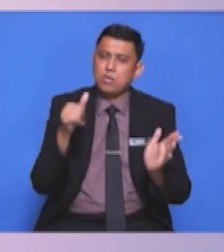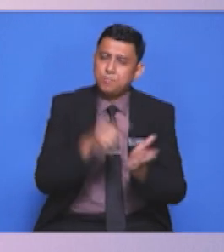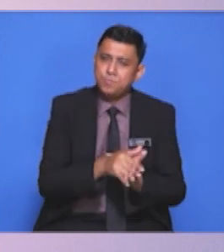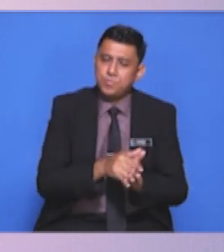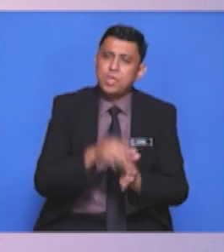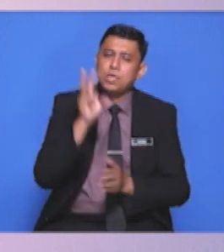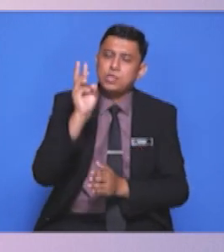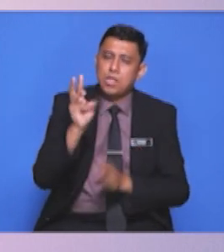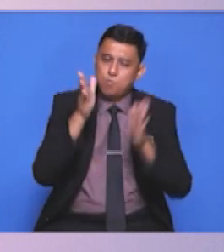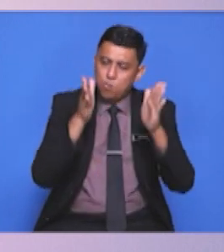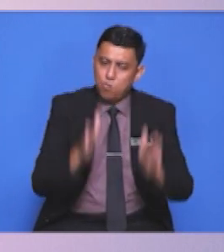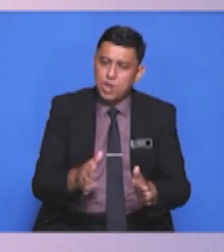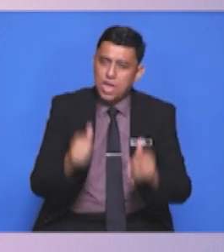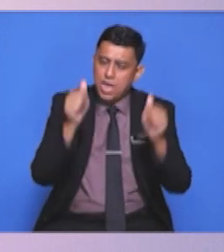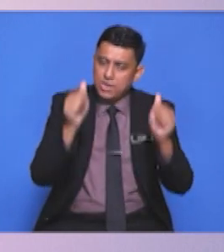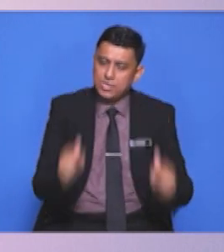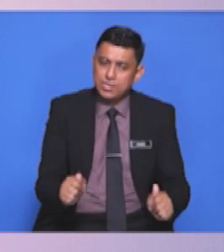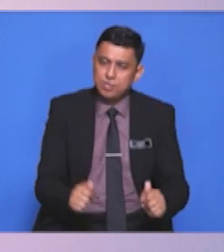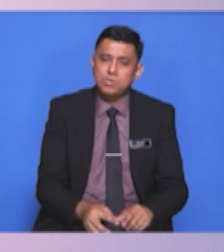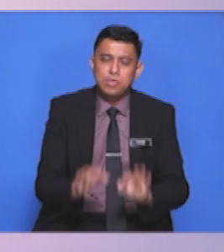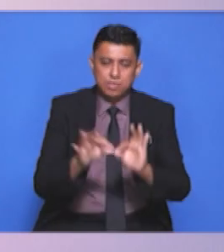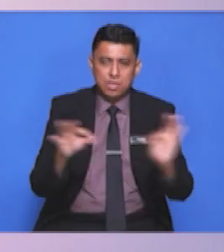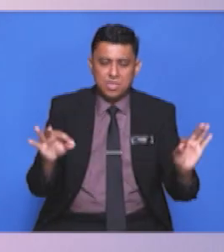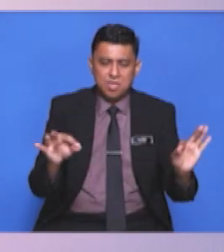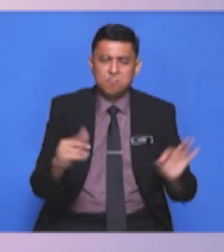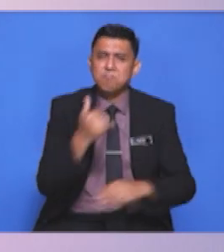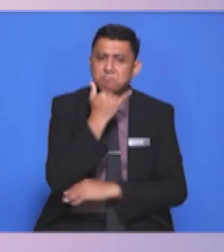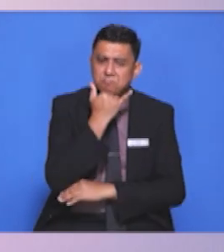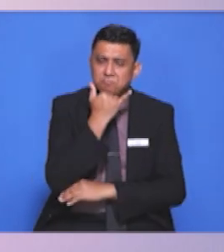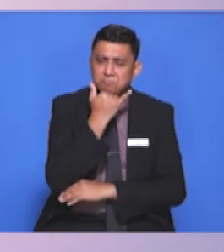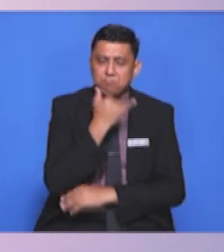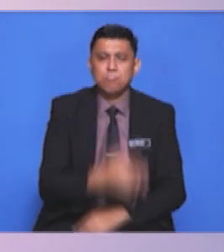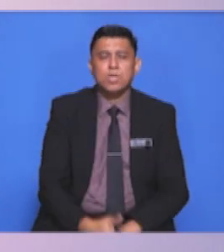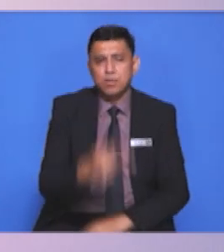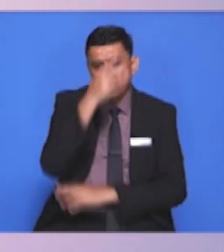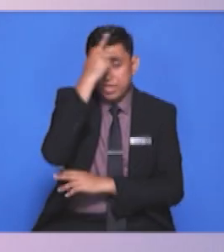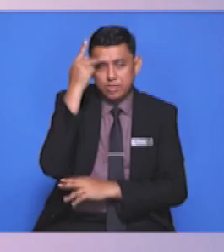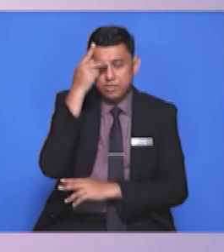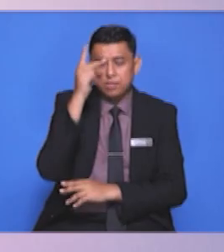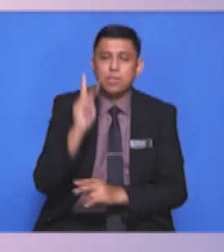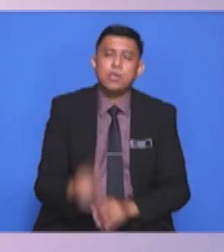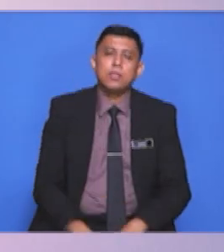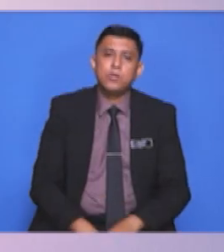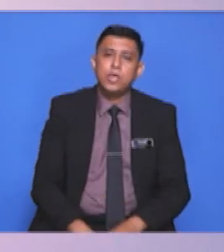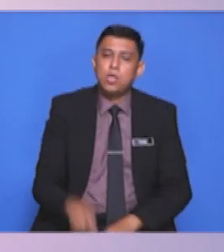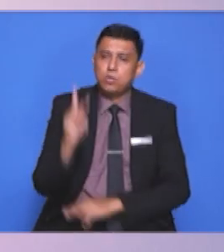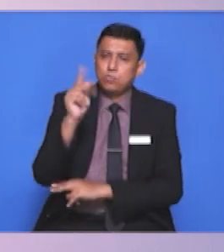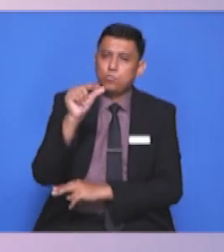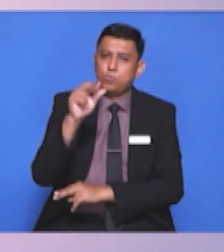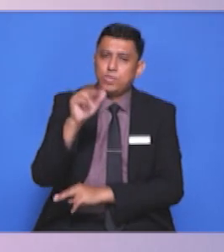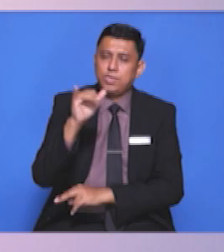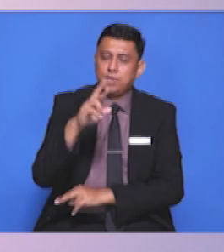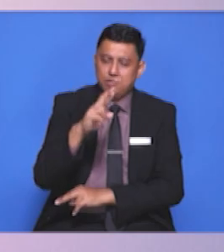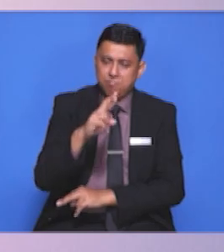enam orang ahli ayat ini salah kerana kugiran hilang akronim